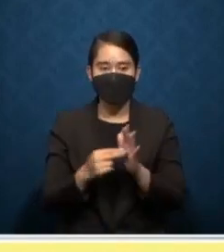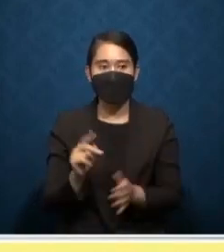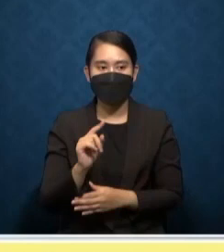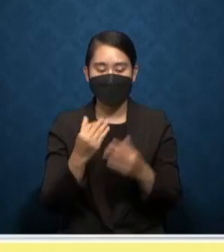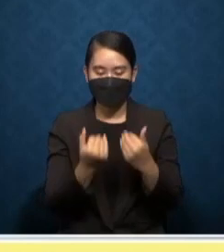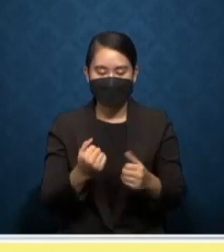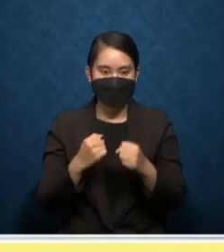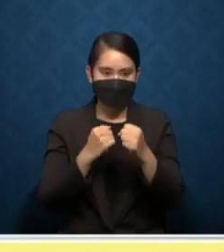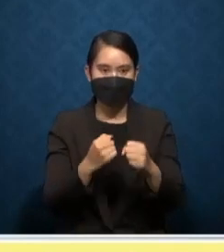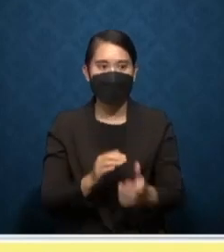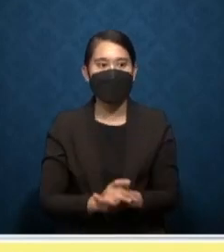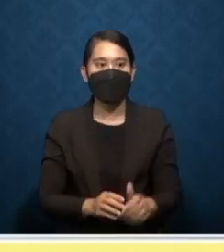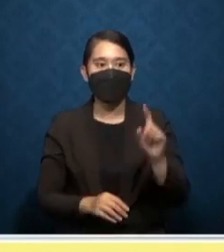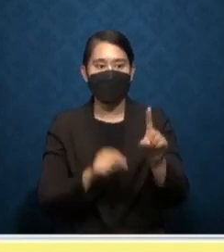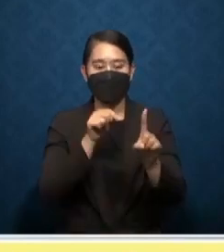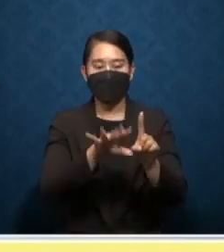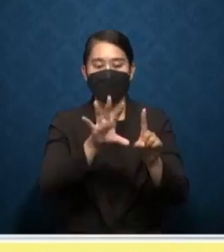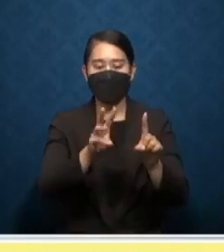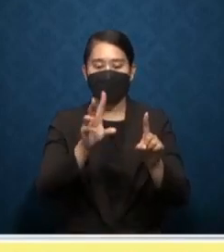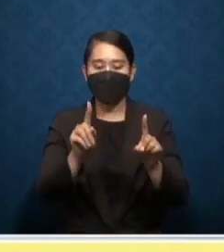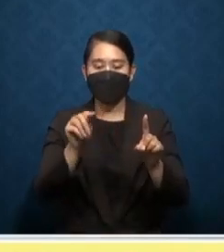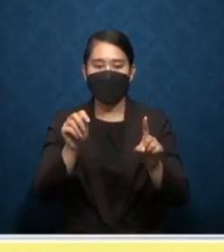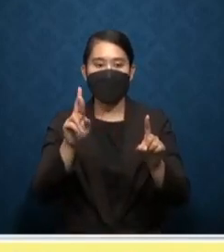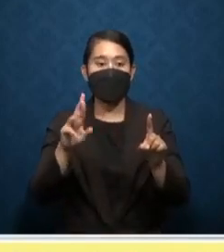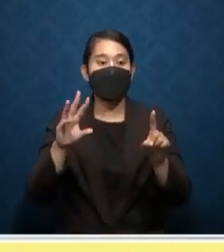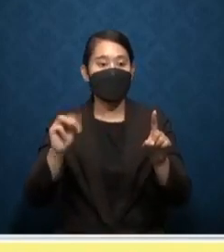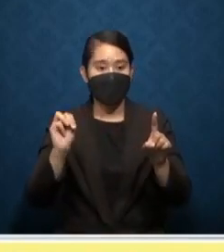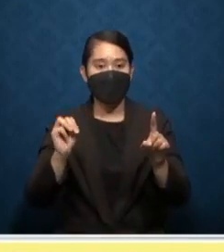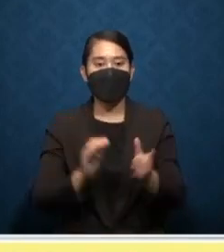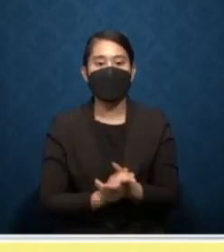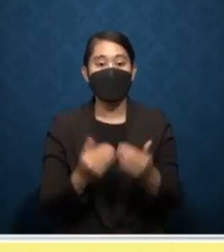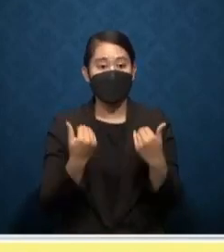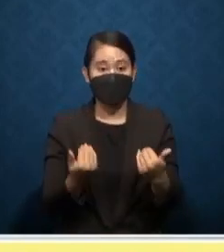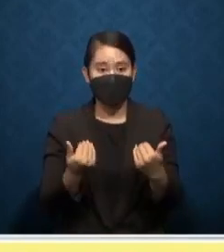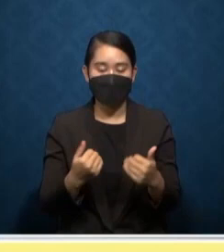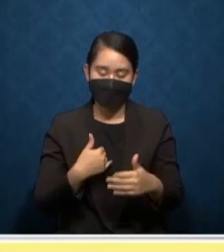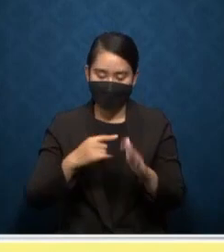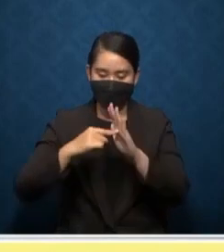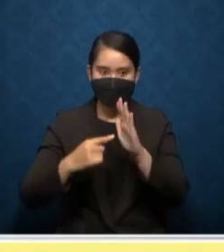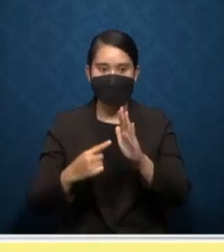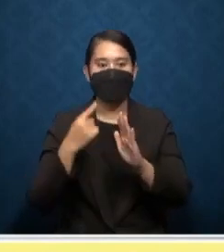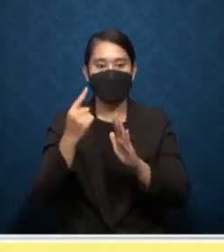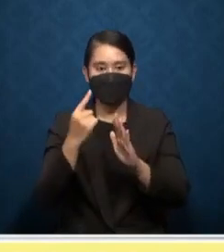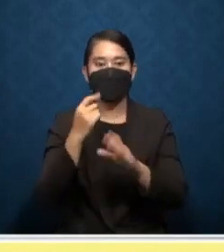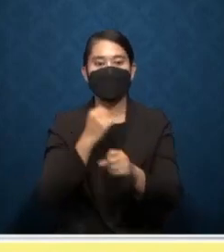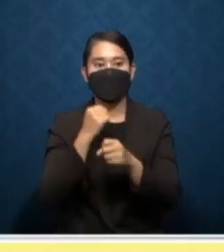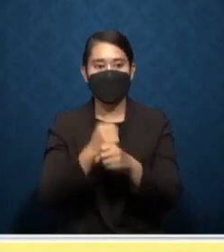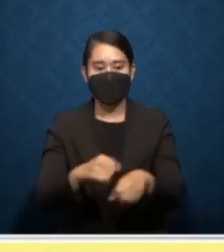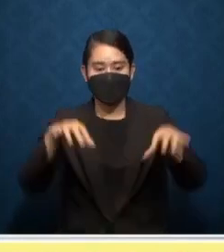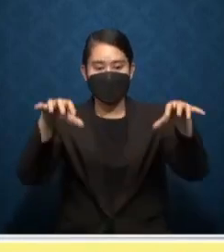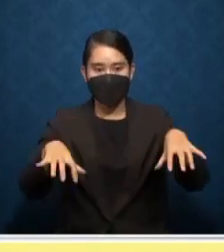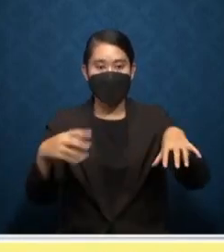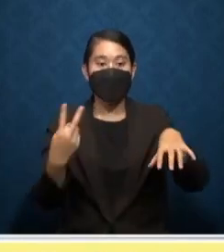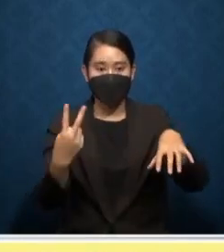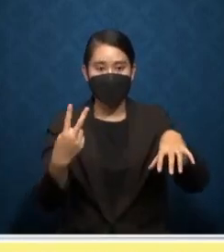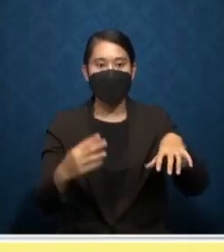เข้าทึง 1.6 ตารางเมตรต่คนและในขณะนี้เราก็เริมนำล่่อง 2 เรือนจำค